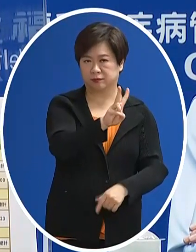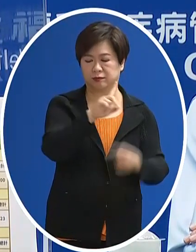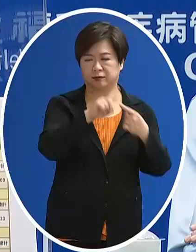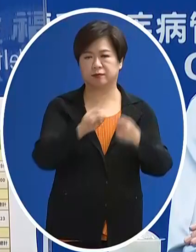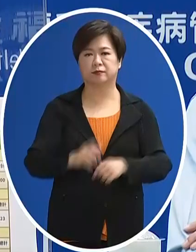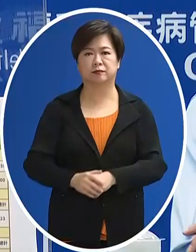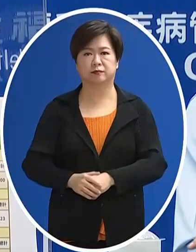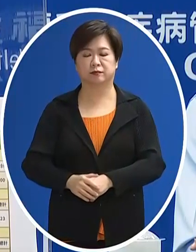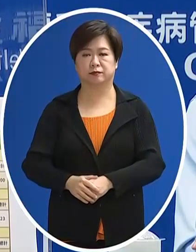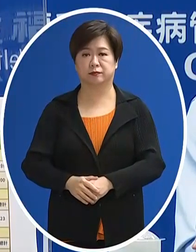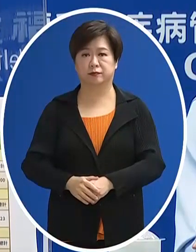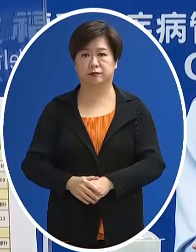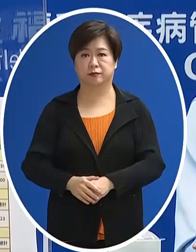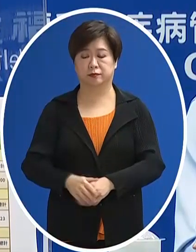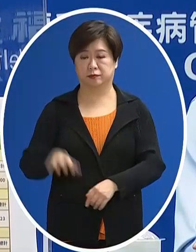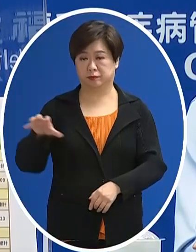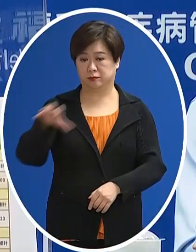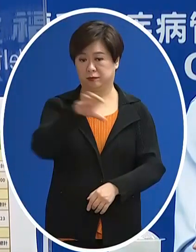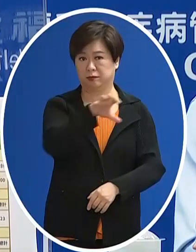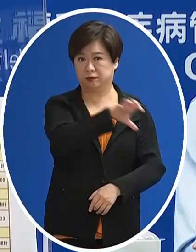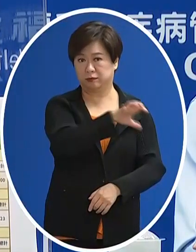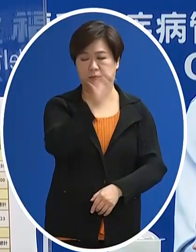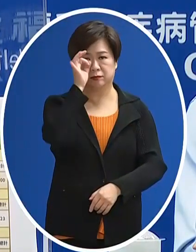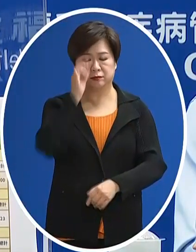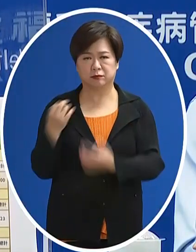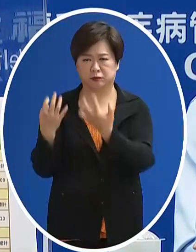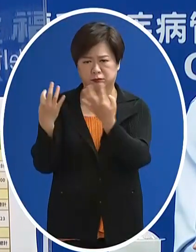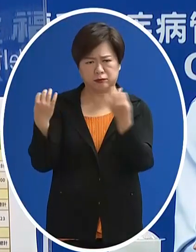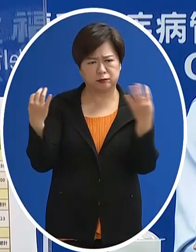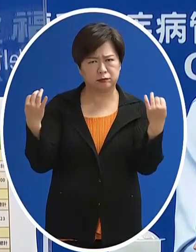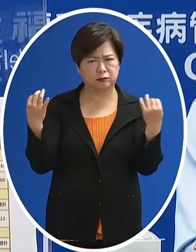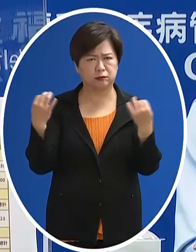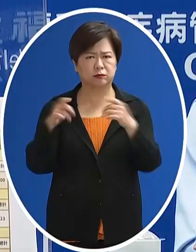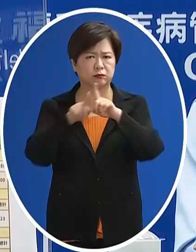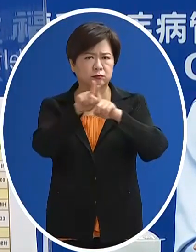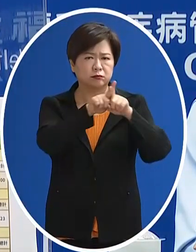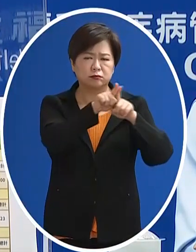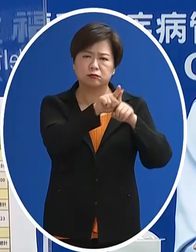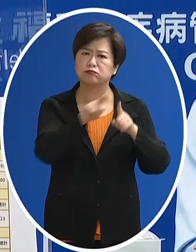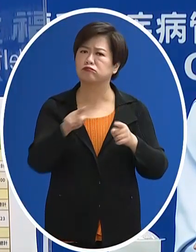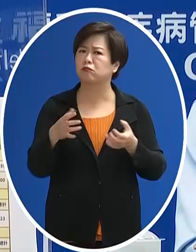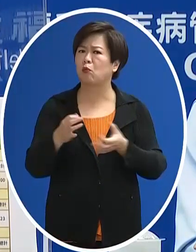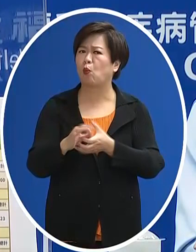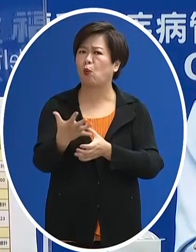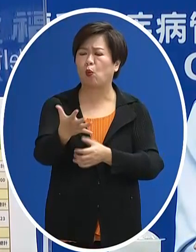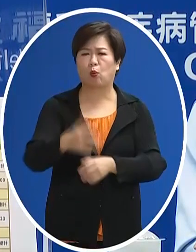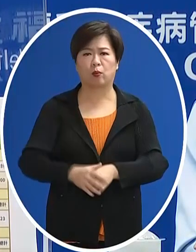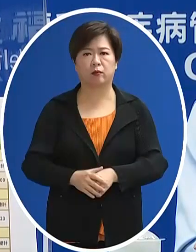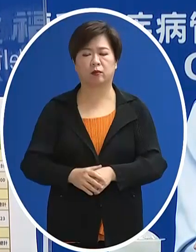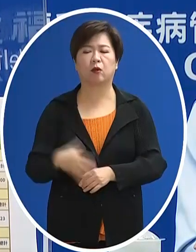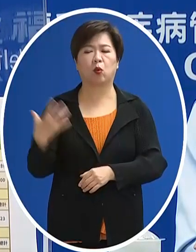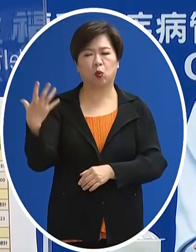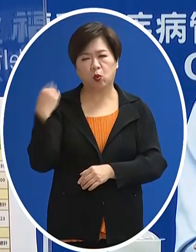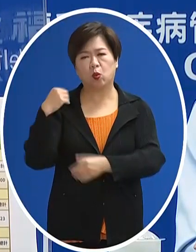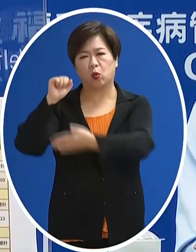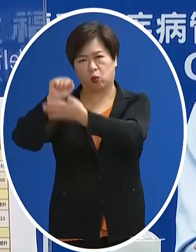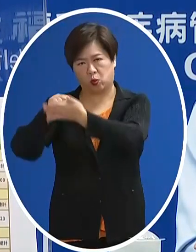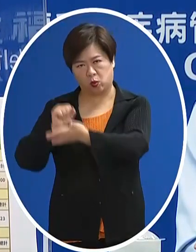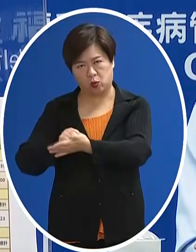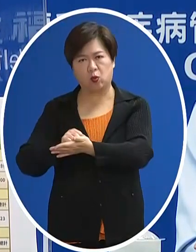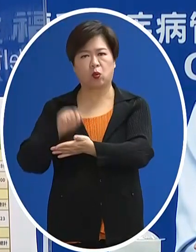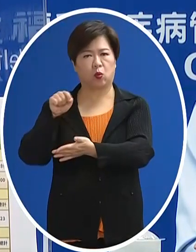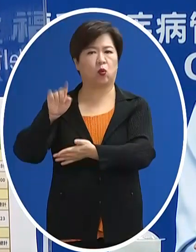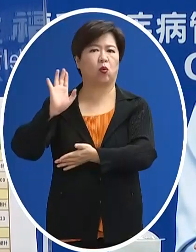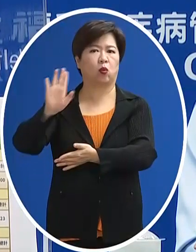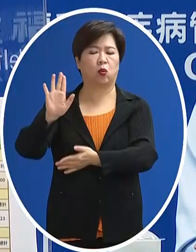3572人，那这里面大家看到的数字有一些不太一样，因为这里面有一些是旧案，就旧案